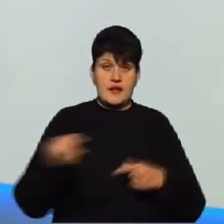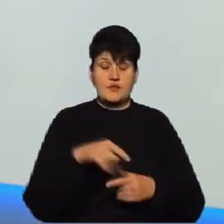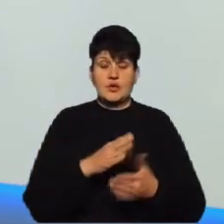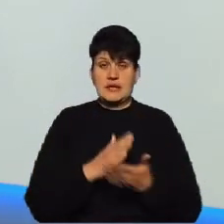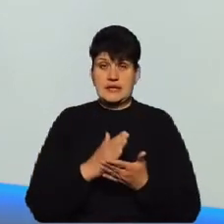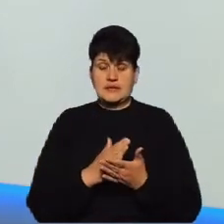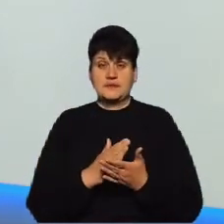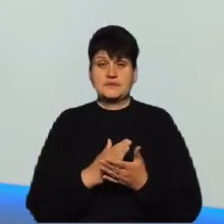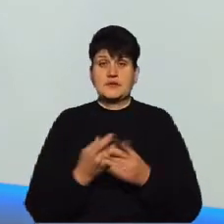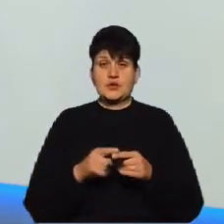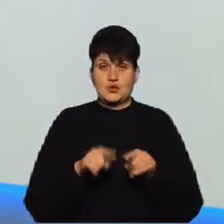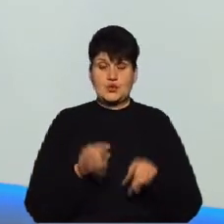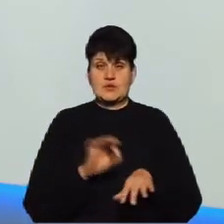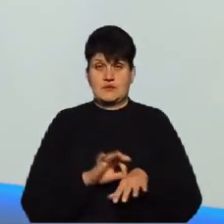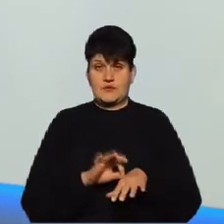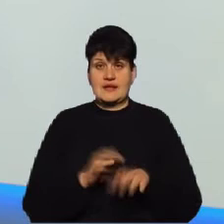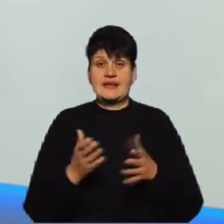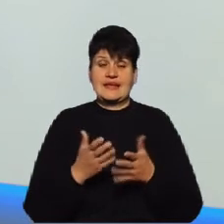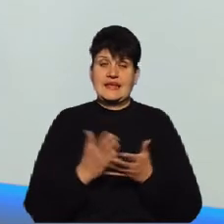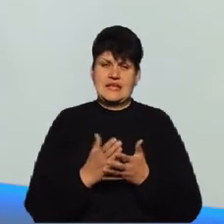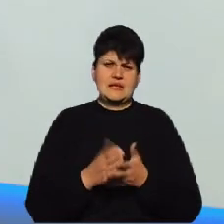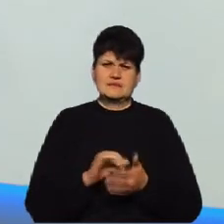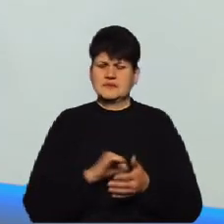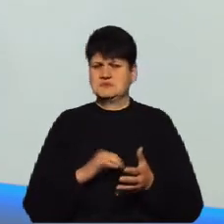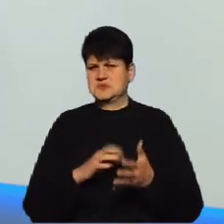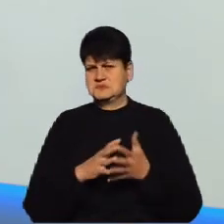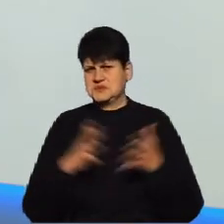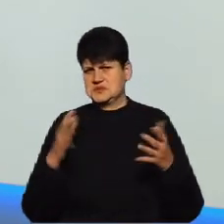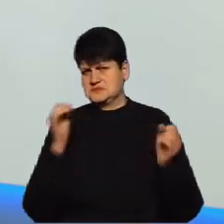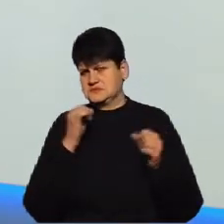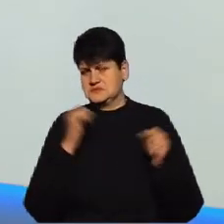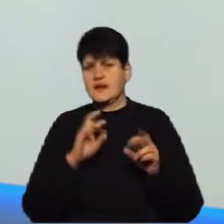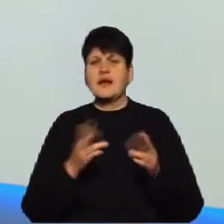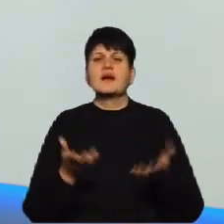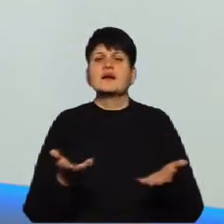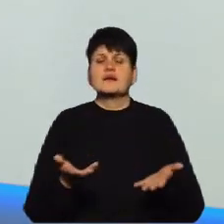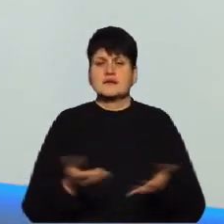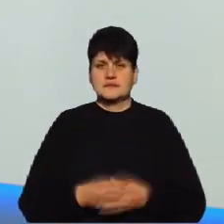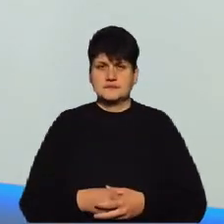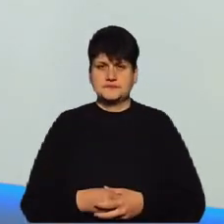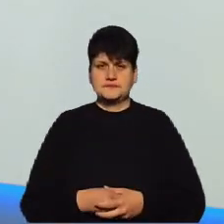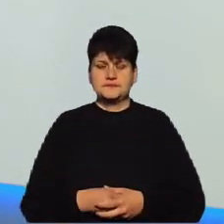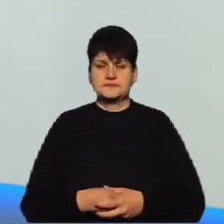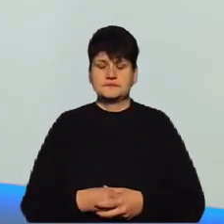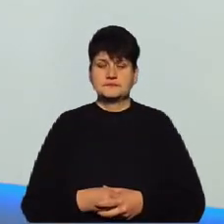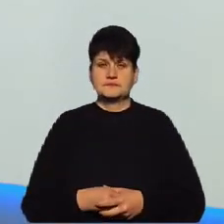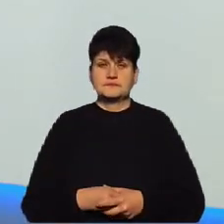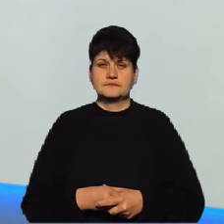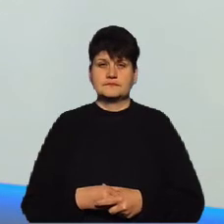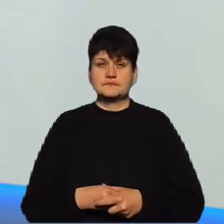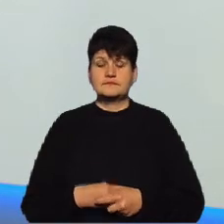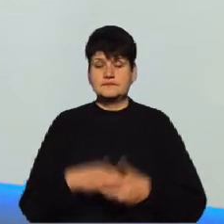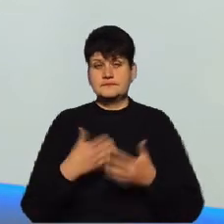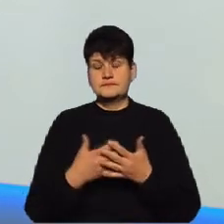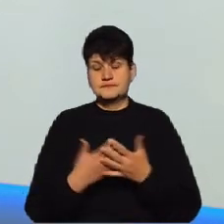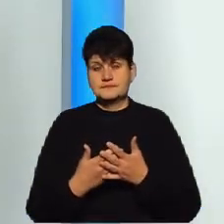цього захворювання. Які є найпоширеніші стереотипи, як їх розпізнати? Ну, стереотипи по